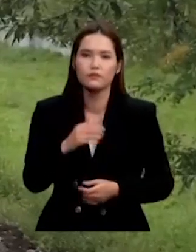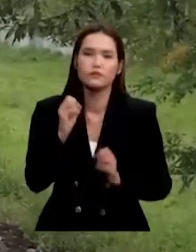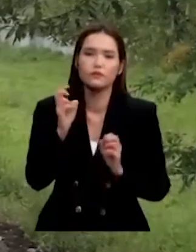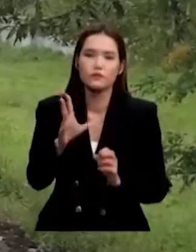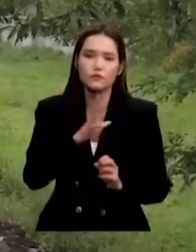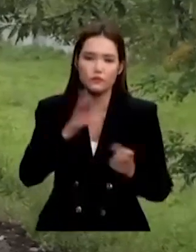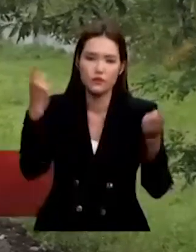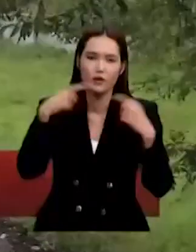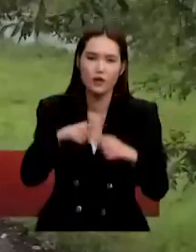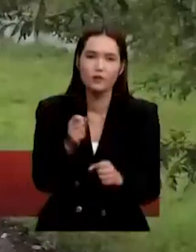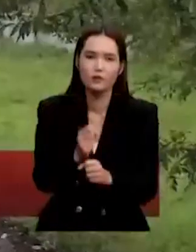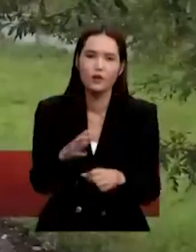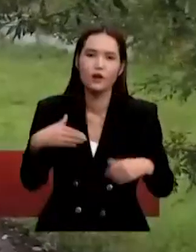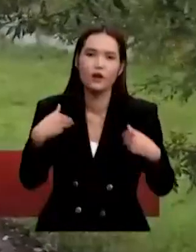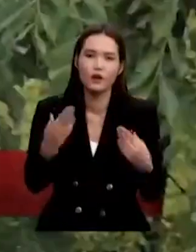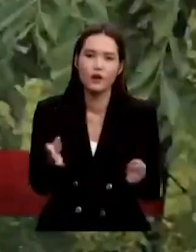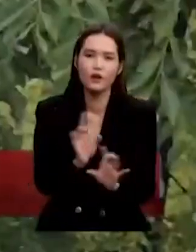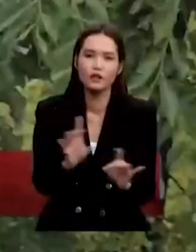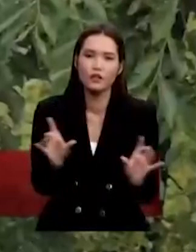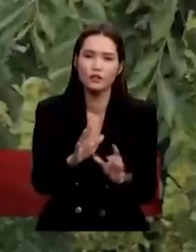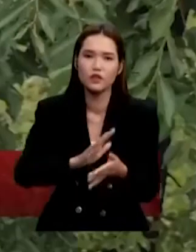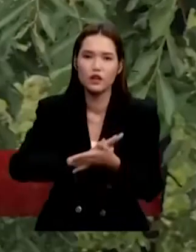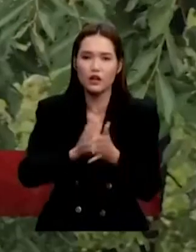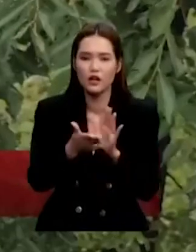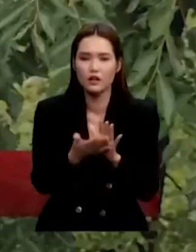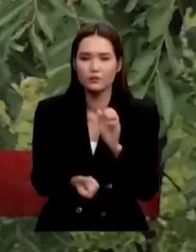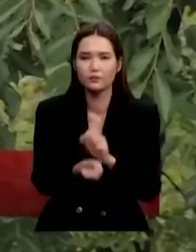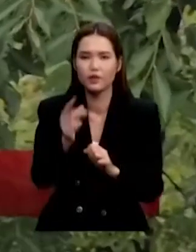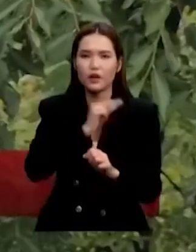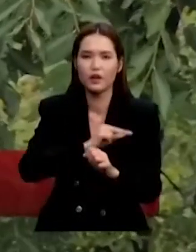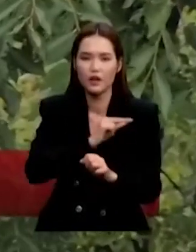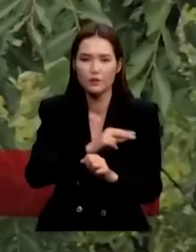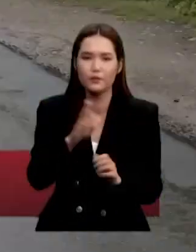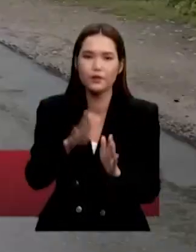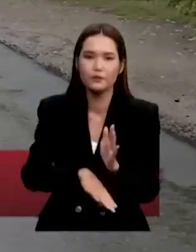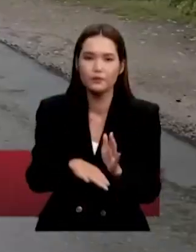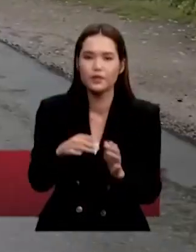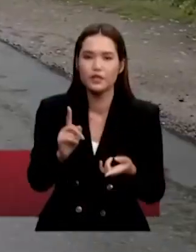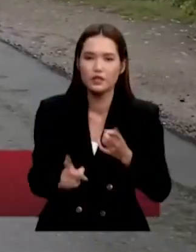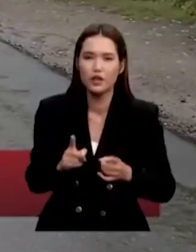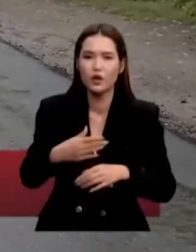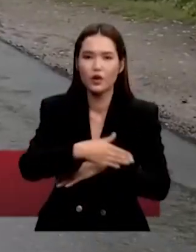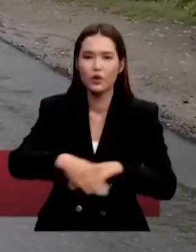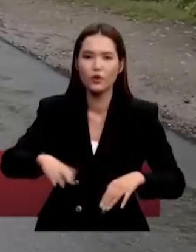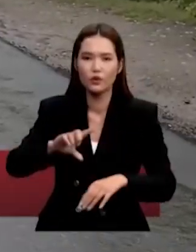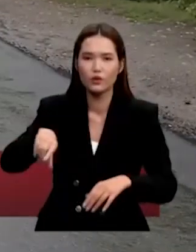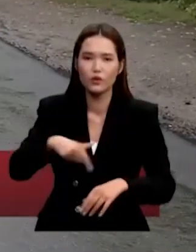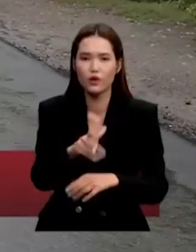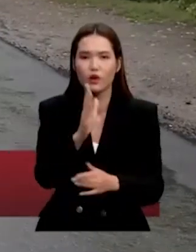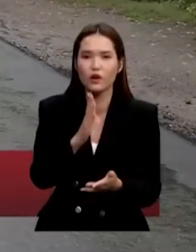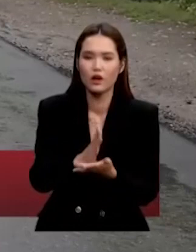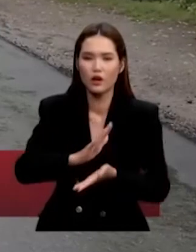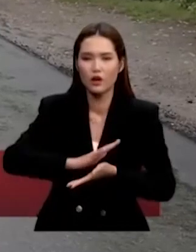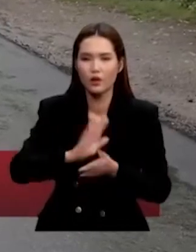районном отделе ЖКХ прокомментировали ситуацию. Со слов чиновников, блогер просто перепутал участки дорог в поселке Белоусовка.